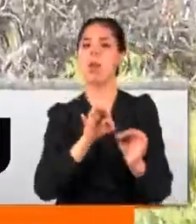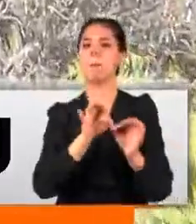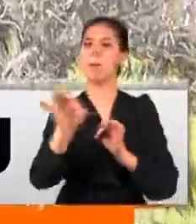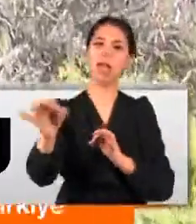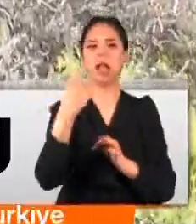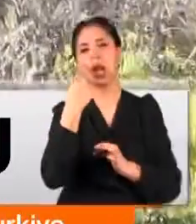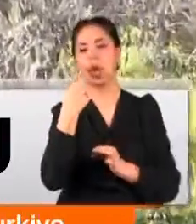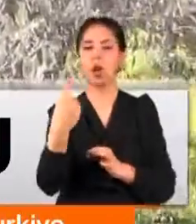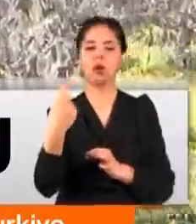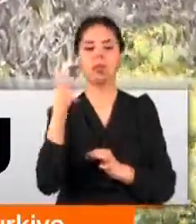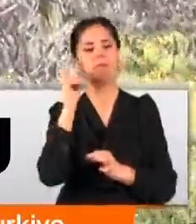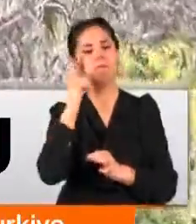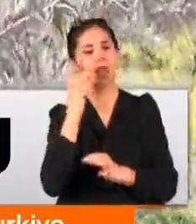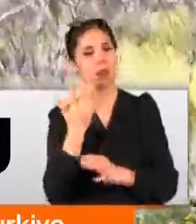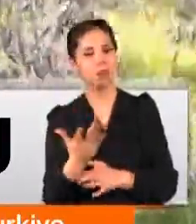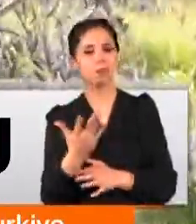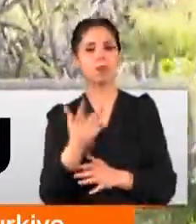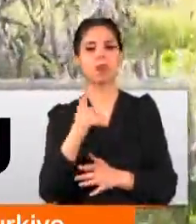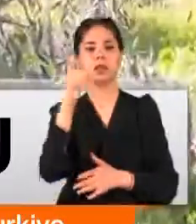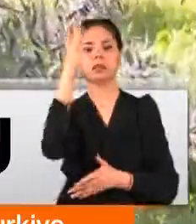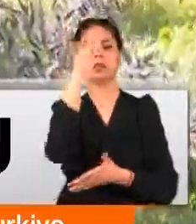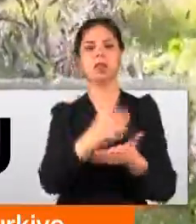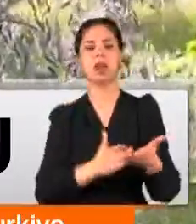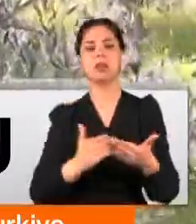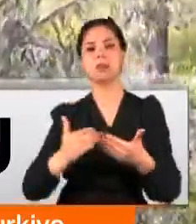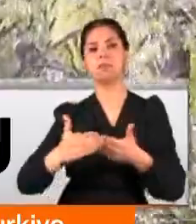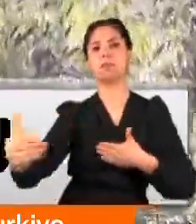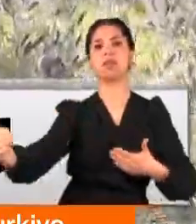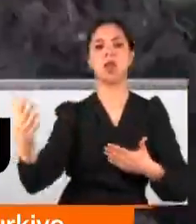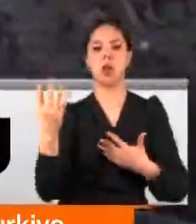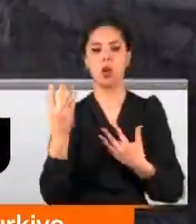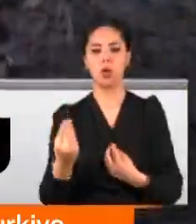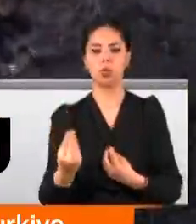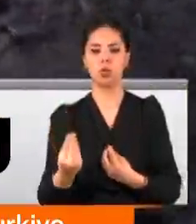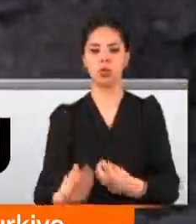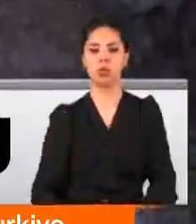metre işte zeytin ağacının gövdesi diğer tarafa savruldu.